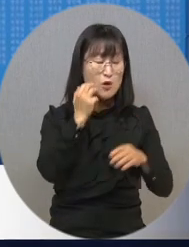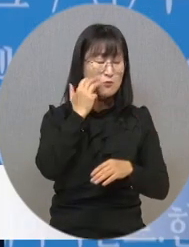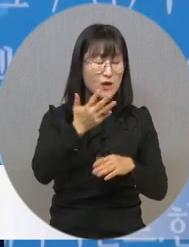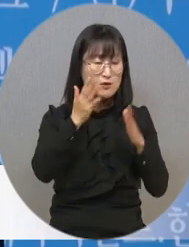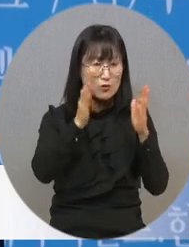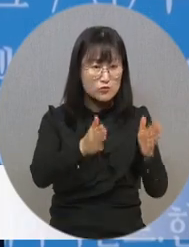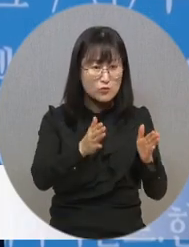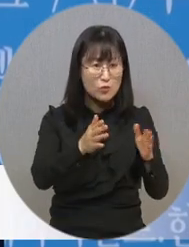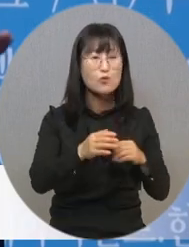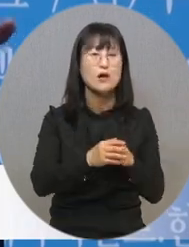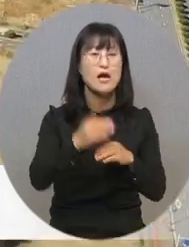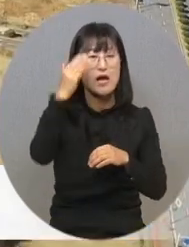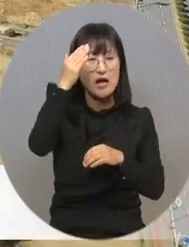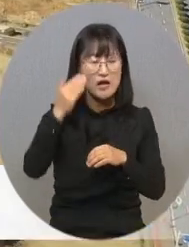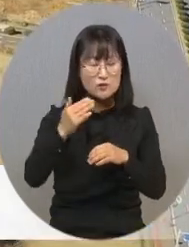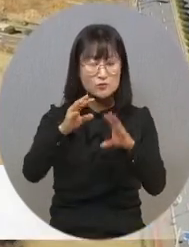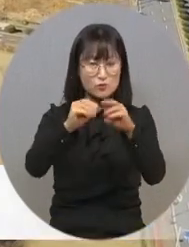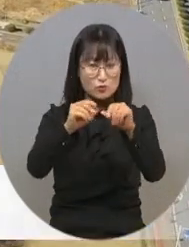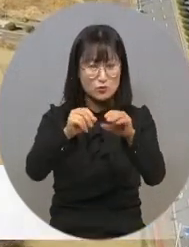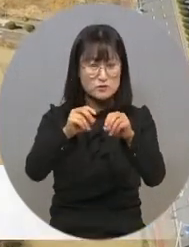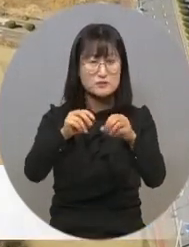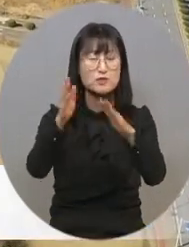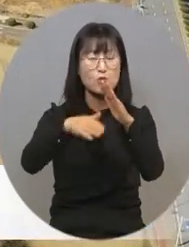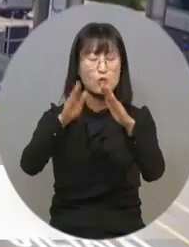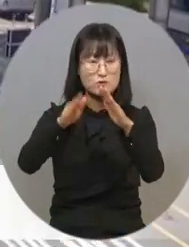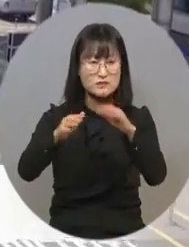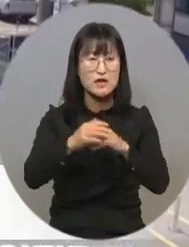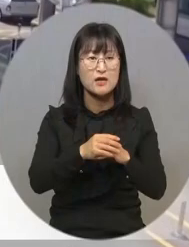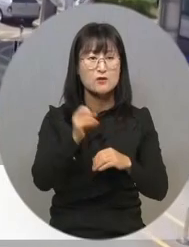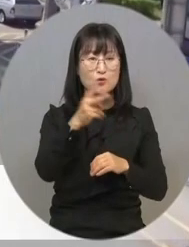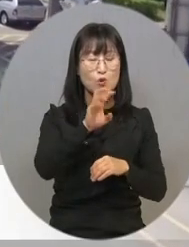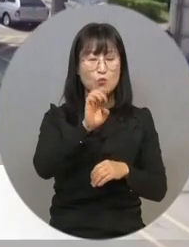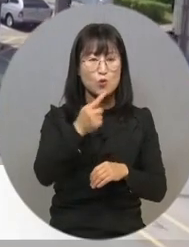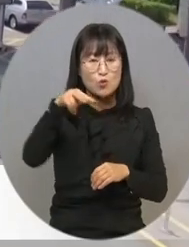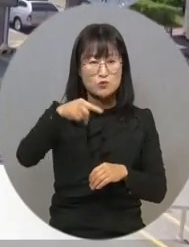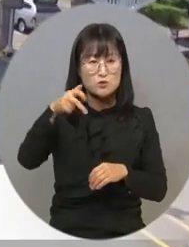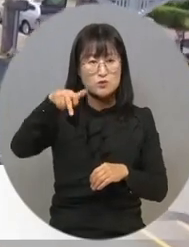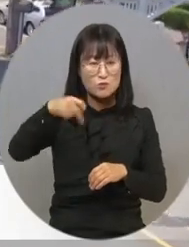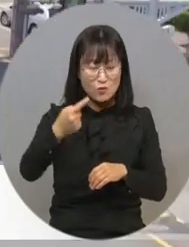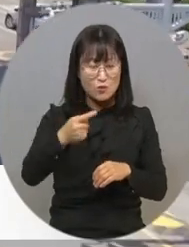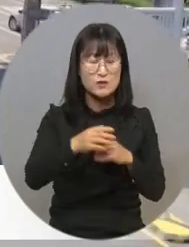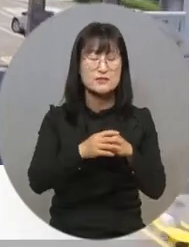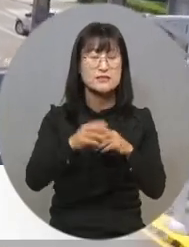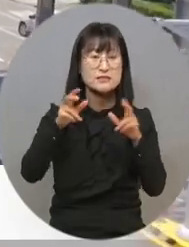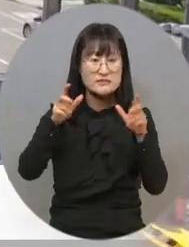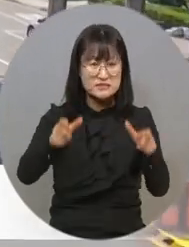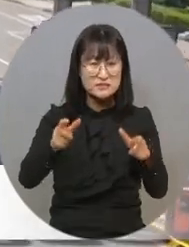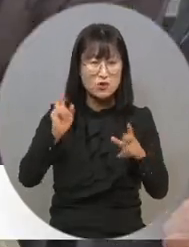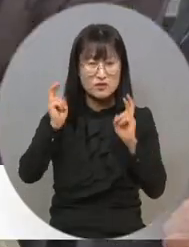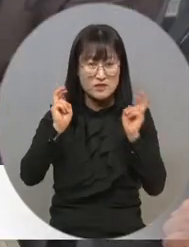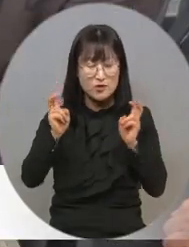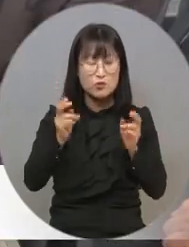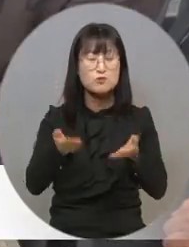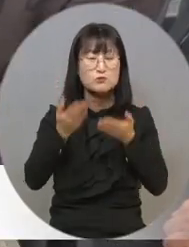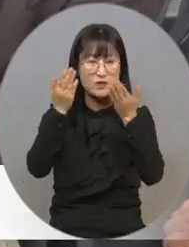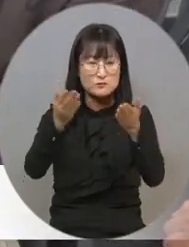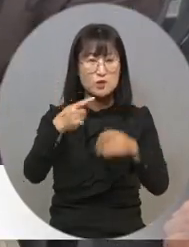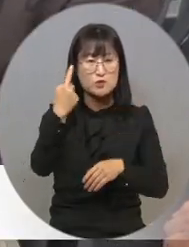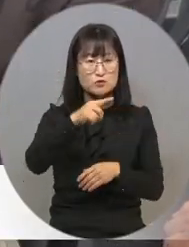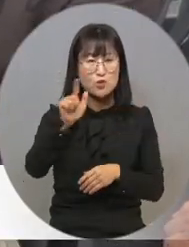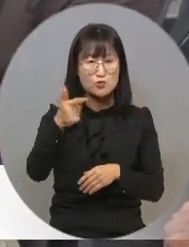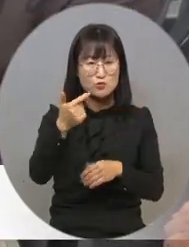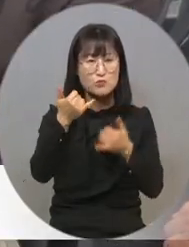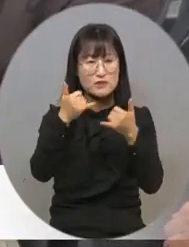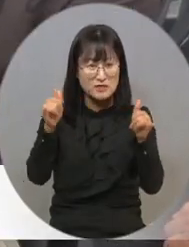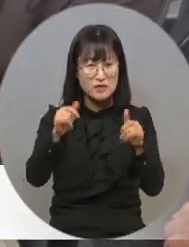한국 토지 주택공사 여수광양 항만공사 포스코를 비롯한 지역 기업과 자원 봉사자 등 1600여명이